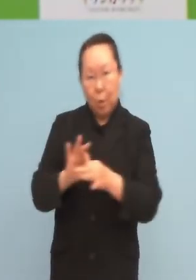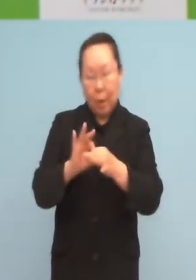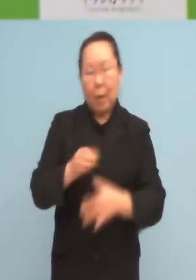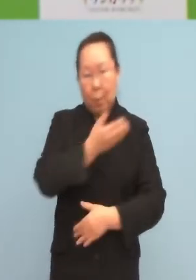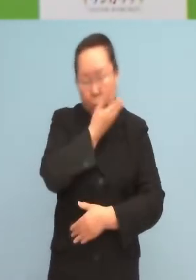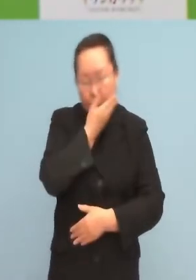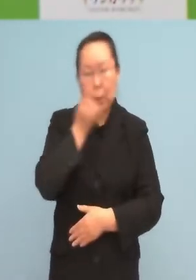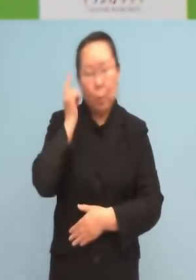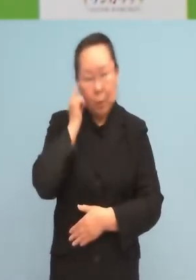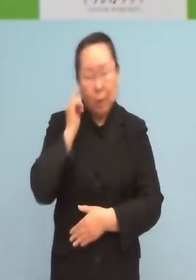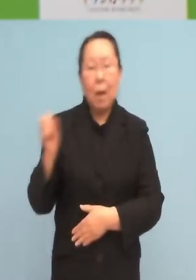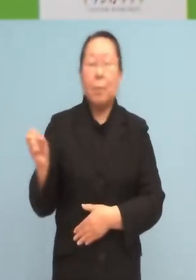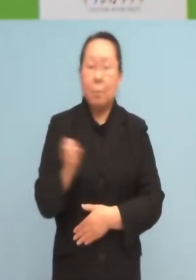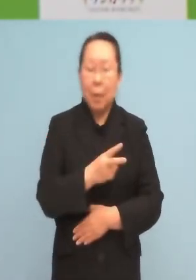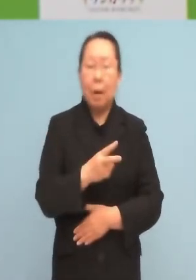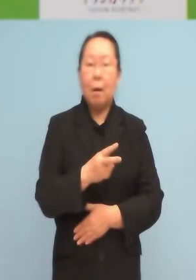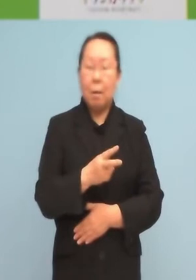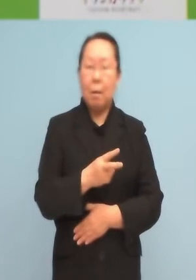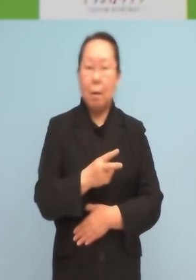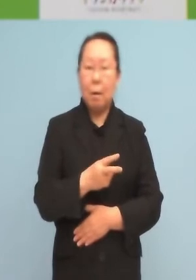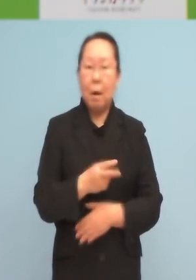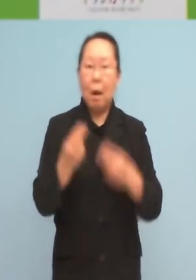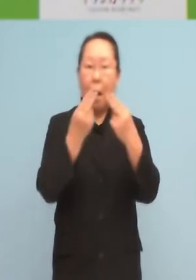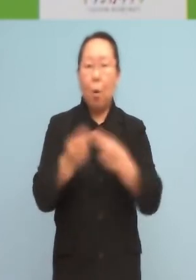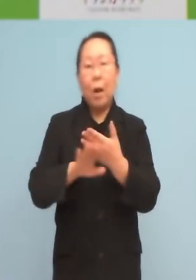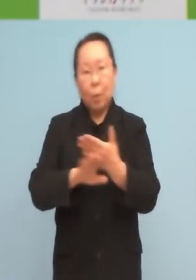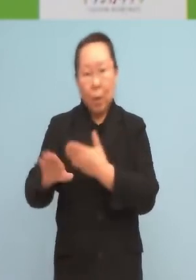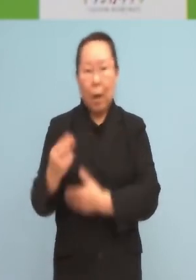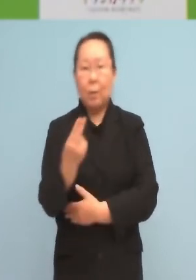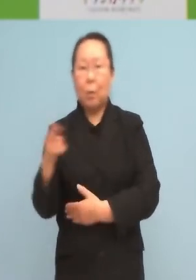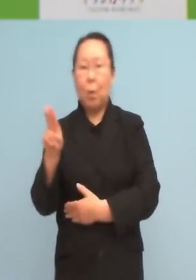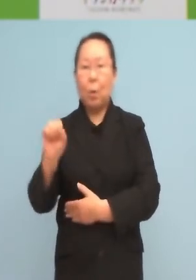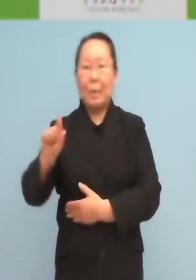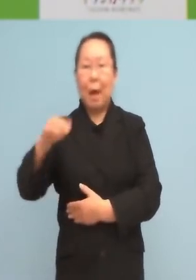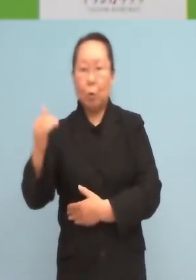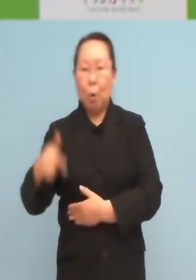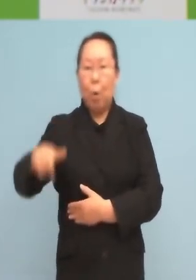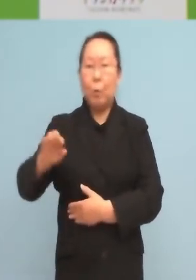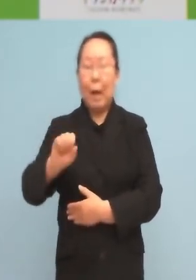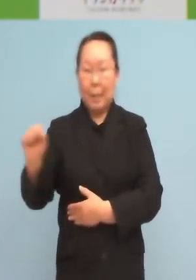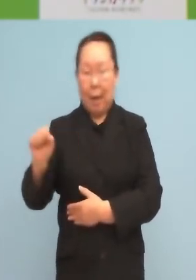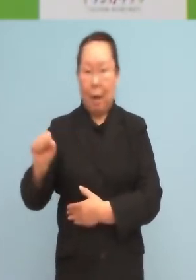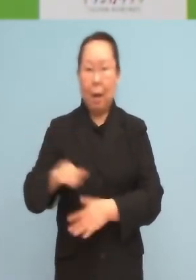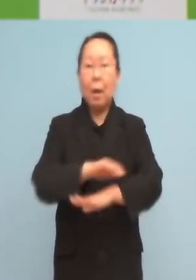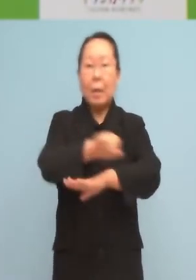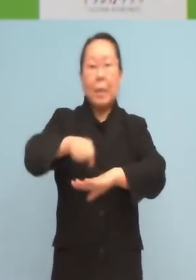と思っております。また併せて道外のドサンコプラザ、シンガポールはもう出